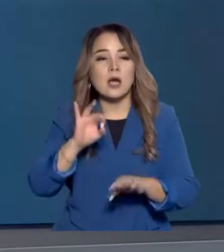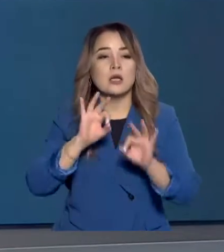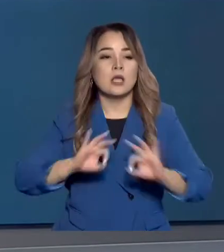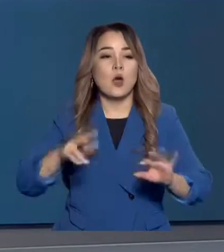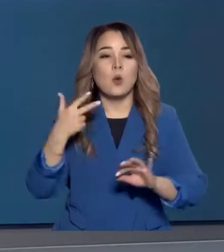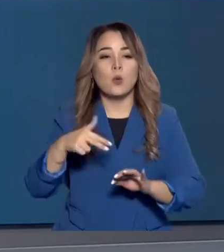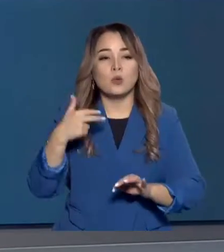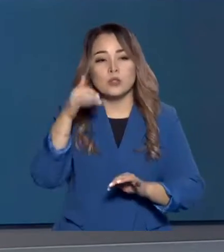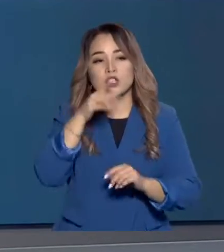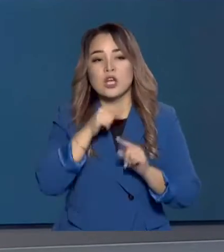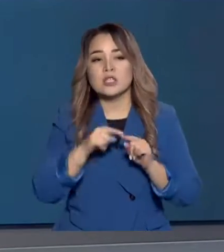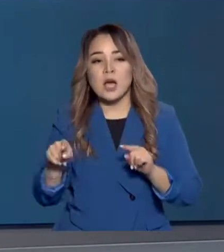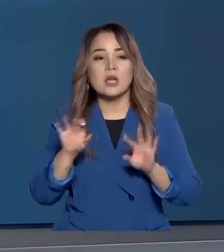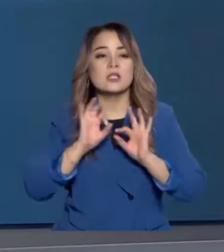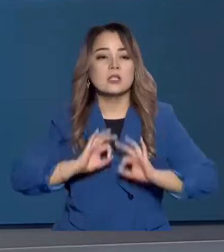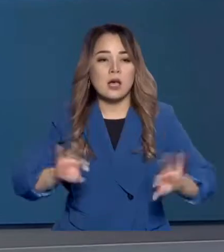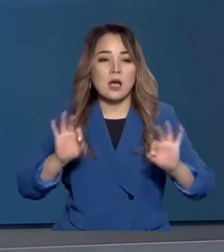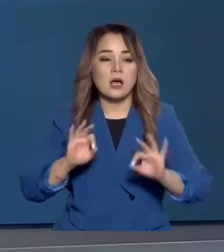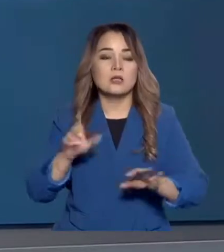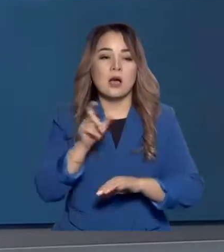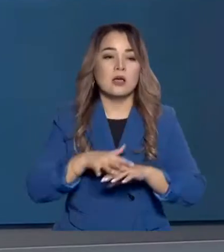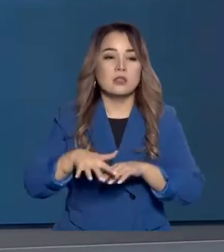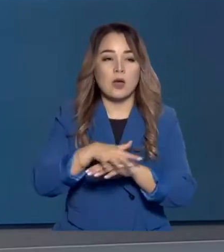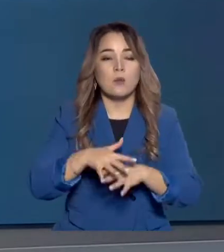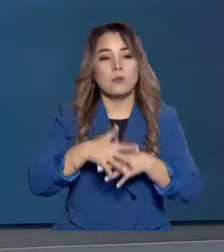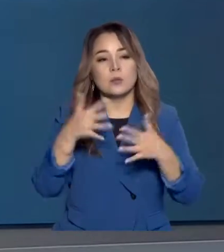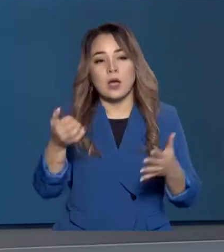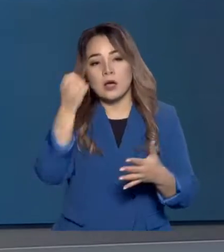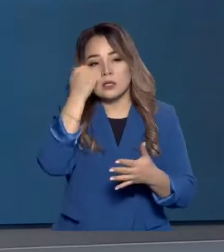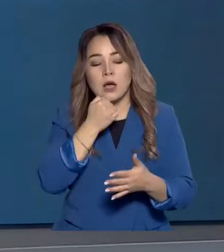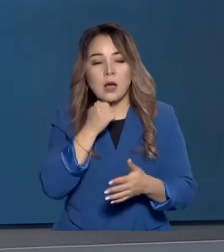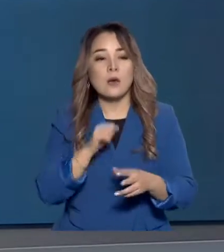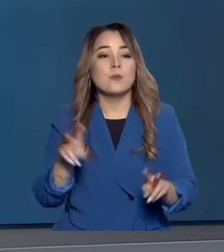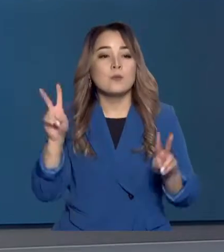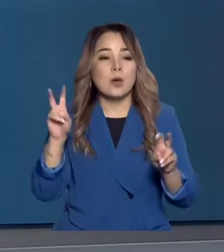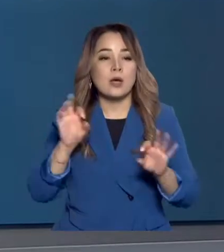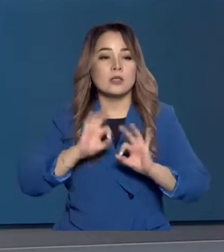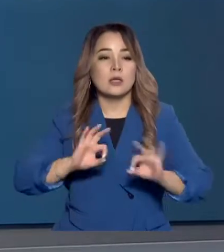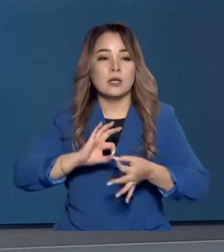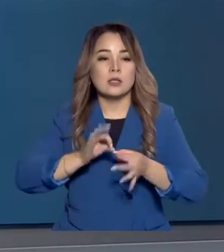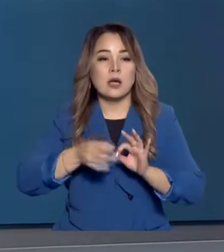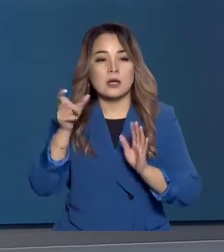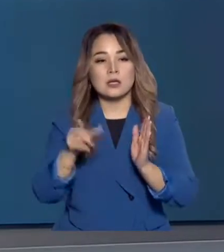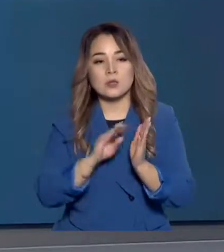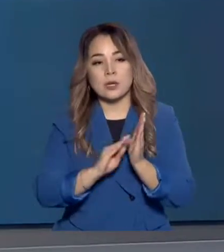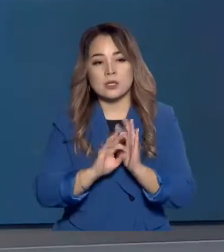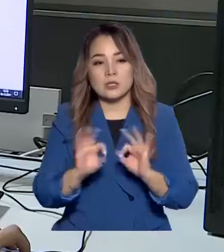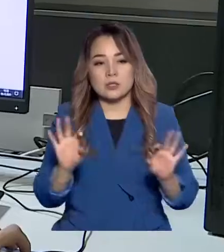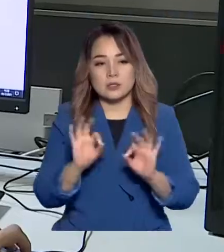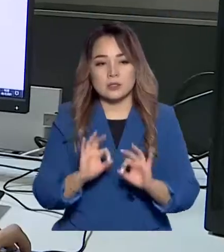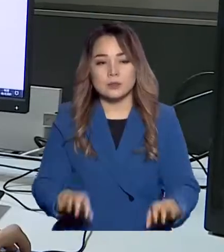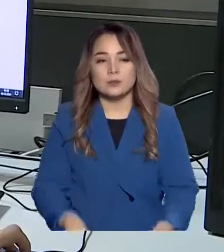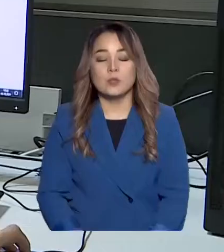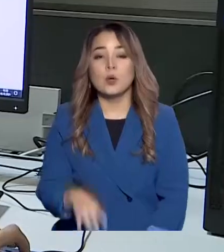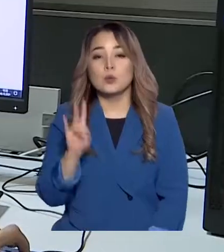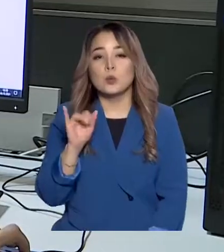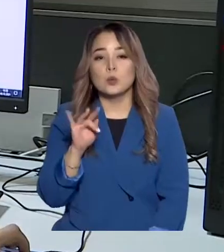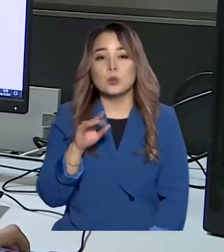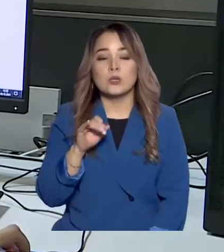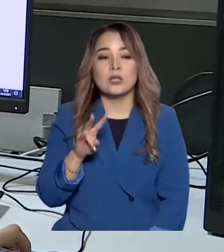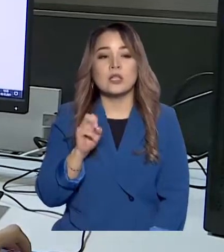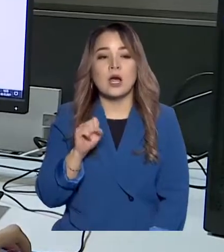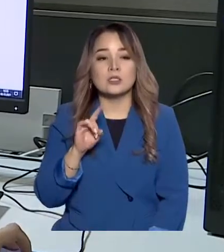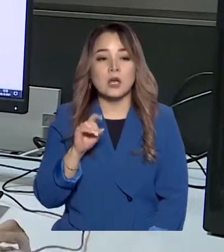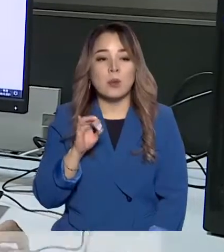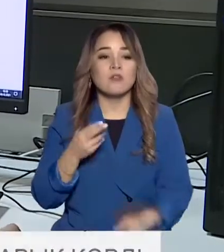жылда атқарылған істерге тоқталады. Халыққа алғысын айтады. Мақаланың мазмұны мен тілшіміз таныстырсын. Нұрсұлтан Назарбаев